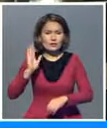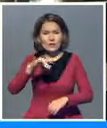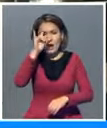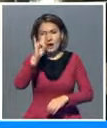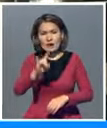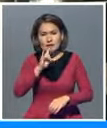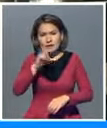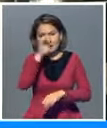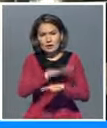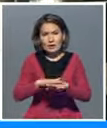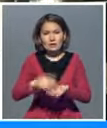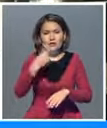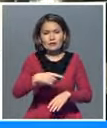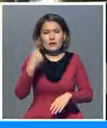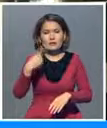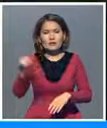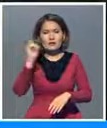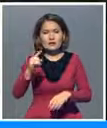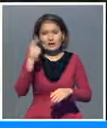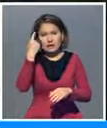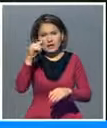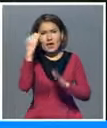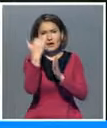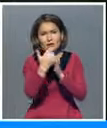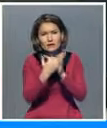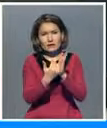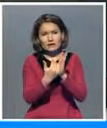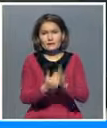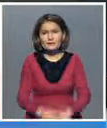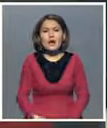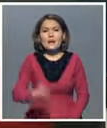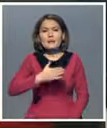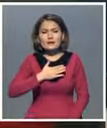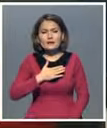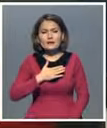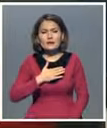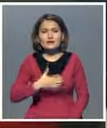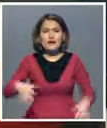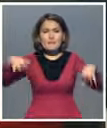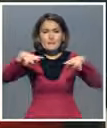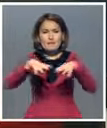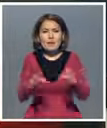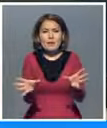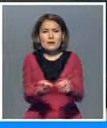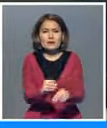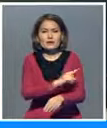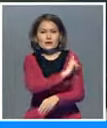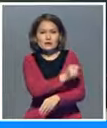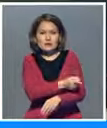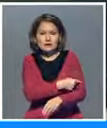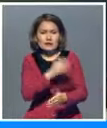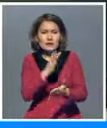Қазақстан мемлекетінің мызғымас идеялық тұғыры. Бізді біріктіретін бір мықты күш бар, ол ауызбіршілік.